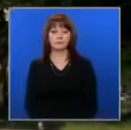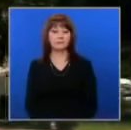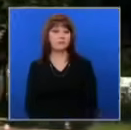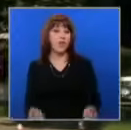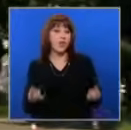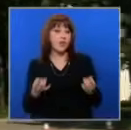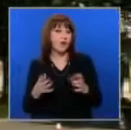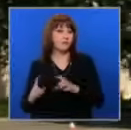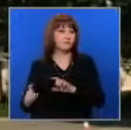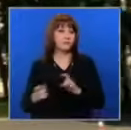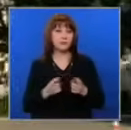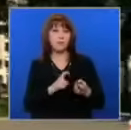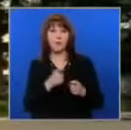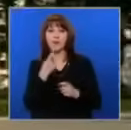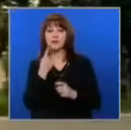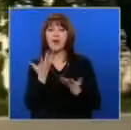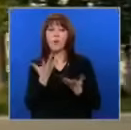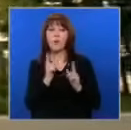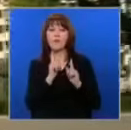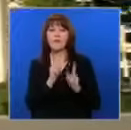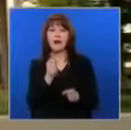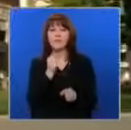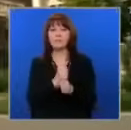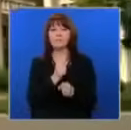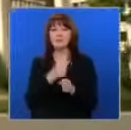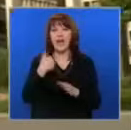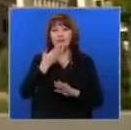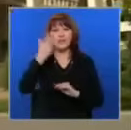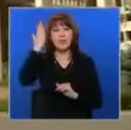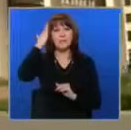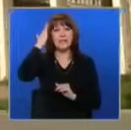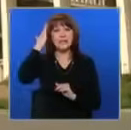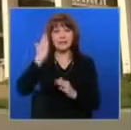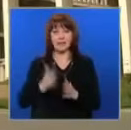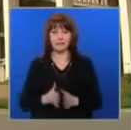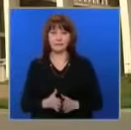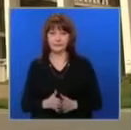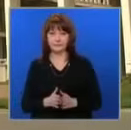Нов епизод от спора на кого се полага постът външен министър.